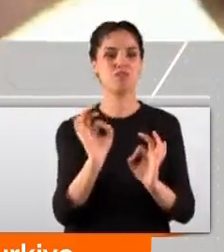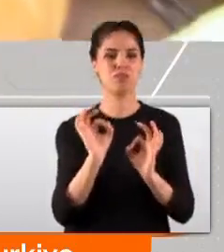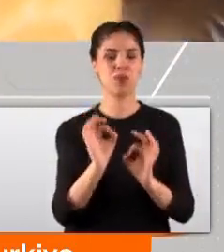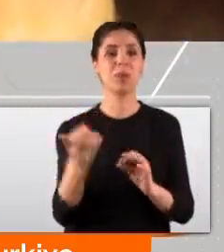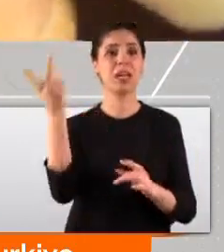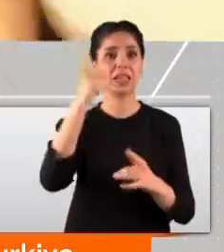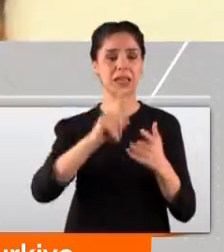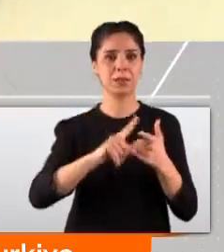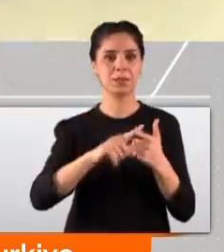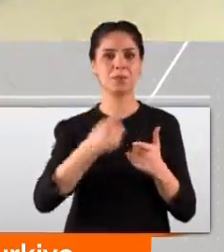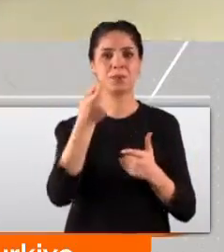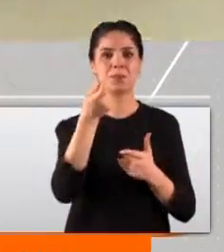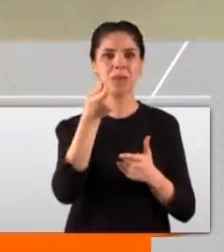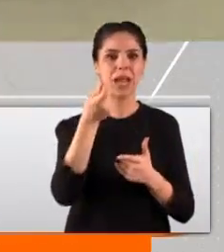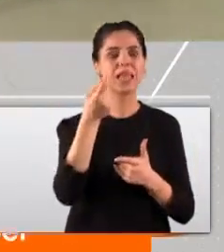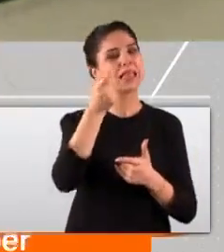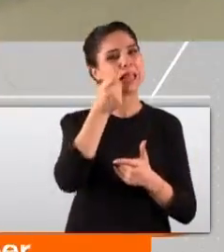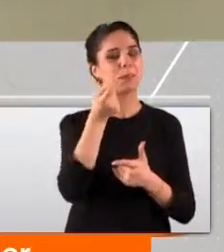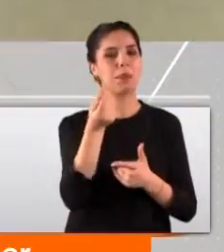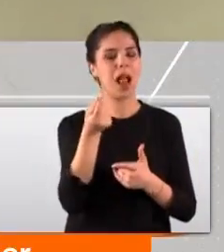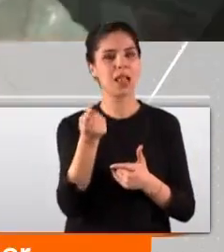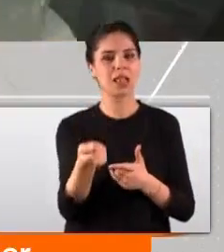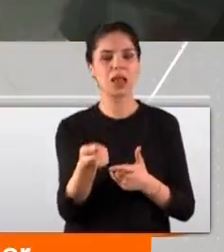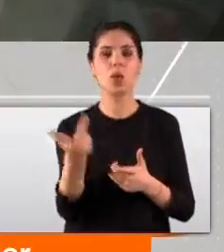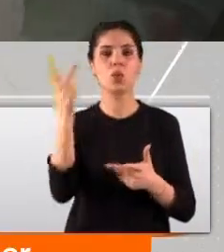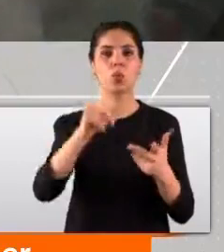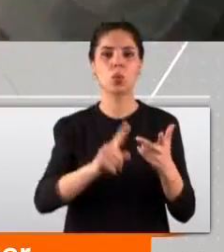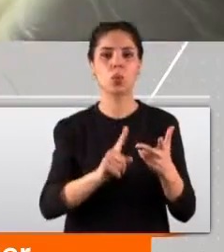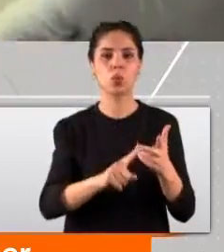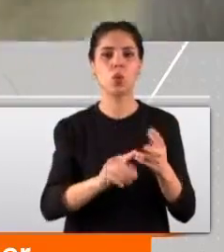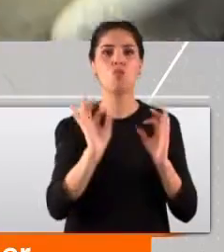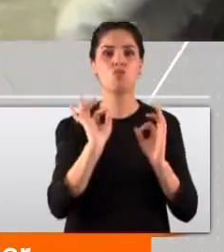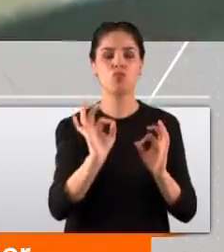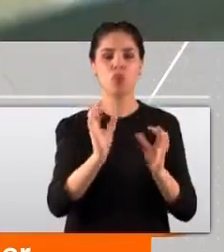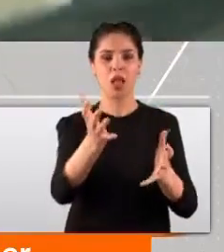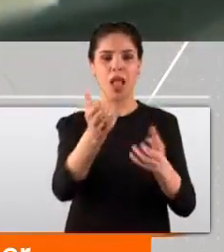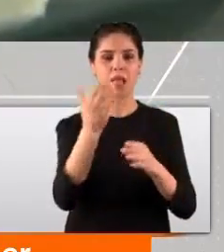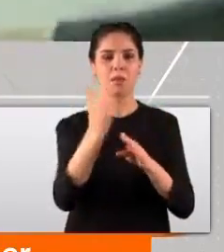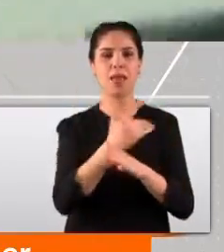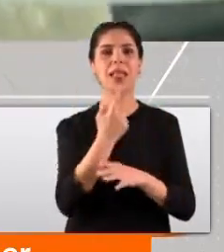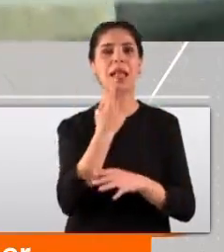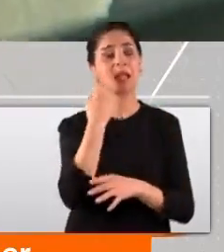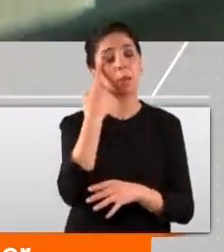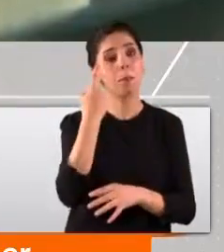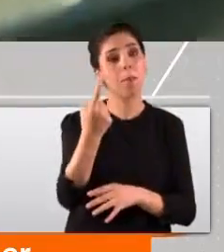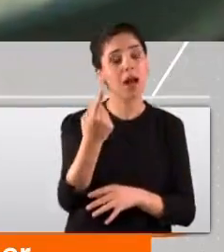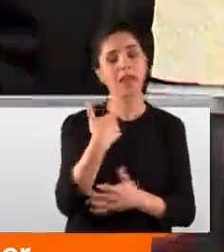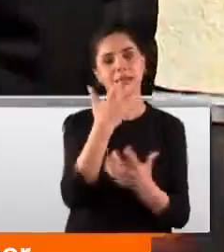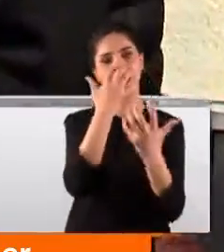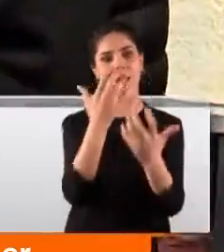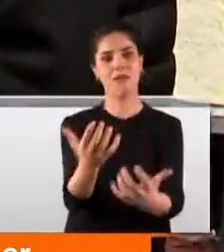İkincisi fiyatlarından dikkat edin fiyat konusunda. Üçüncüsü de mutlaka aldığınız ürünün tadına bakmayı tavsiye